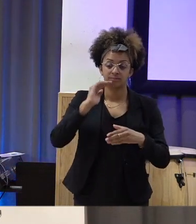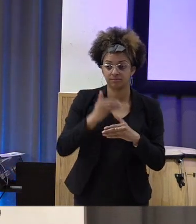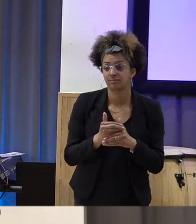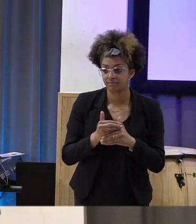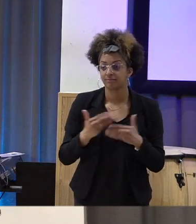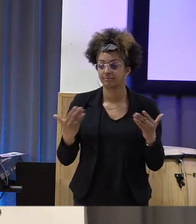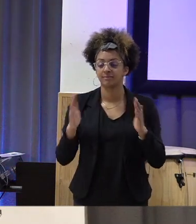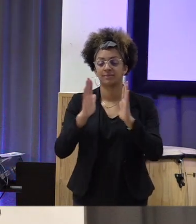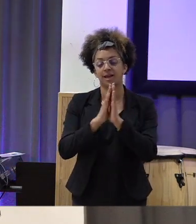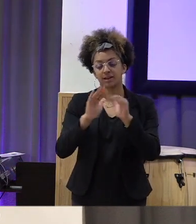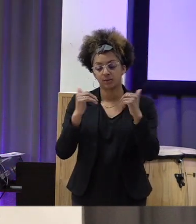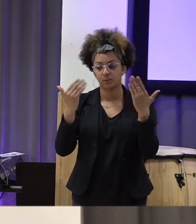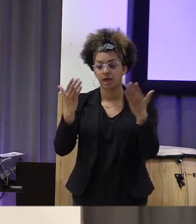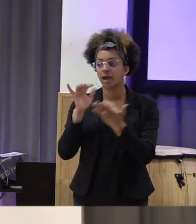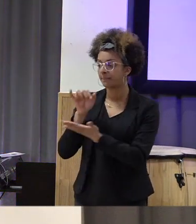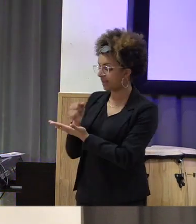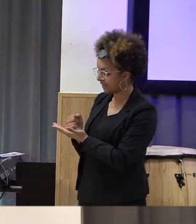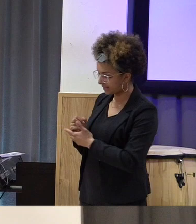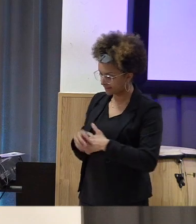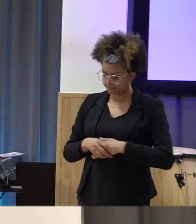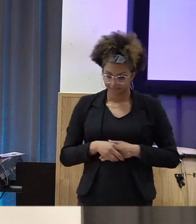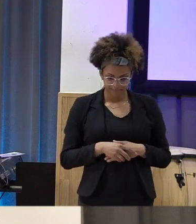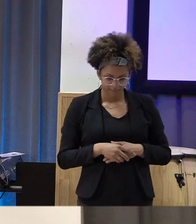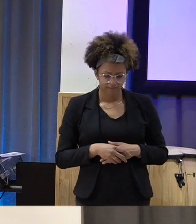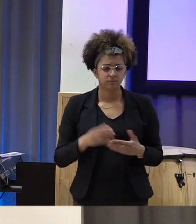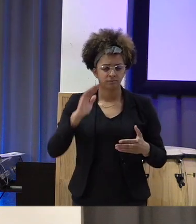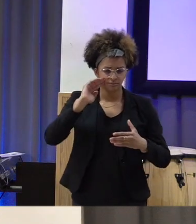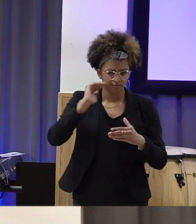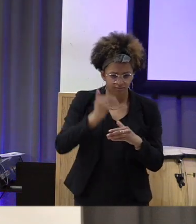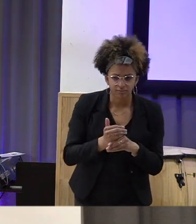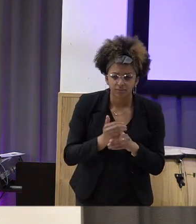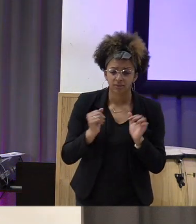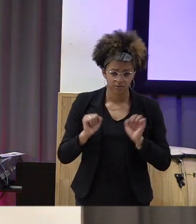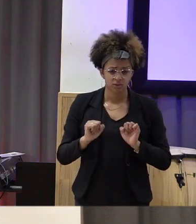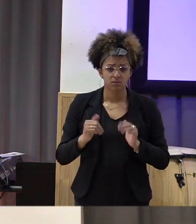Alléluia. De nous endormir encore.